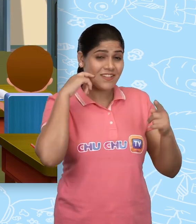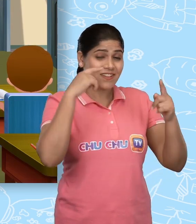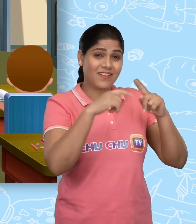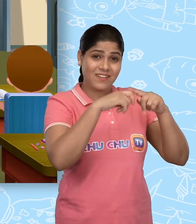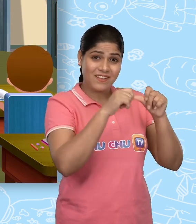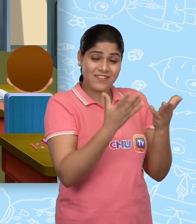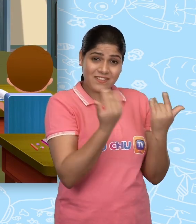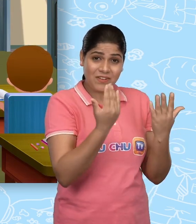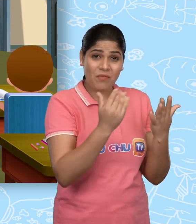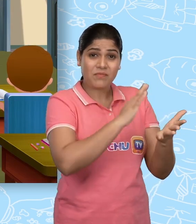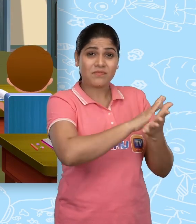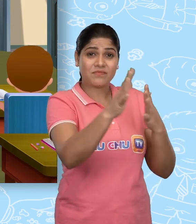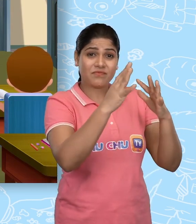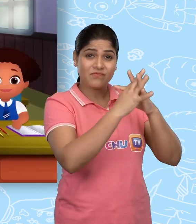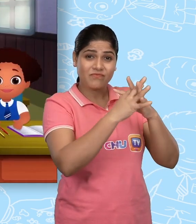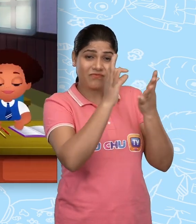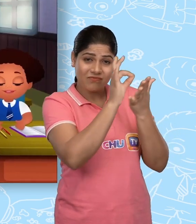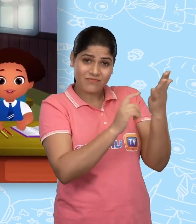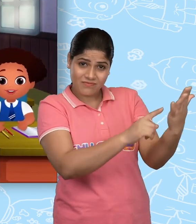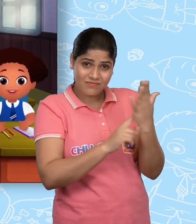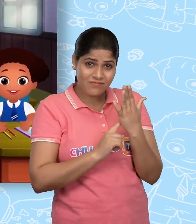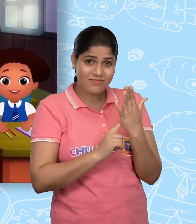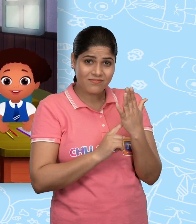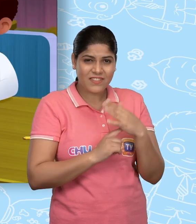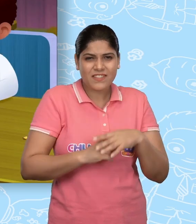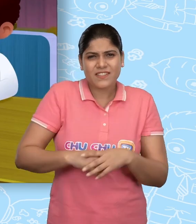चीका चलो अपना होमवर्क दिखाओ।